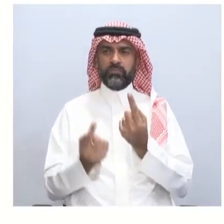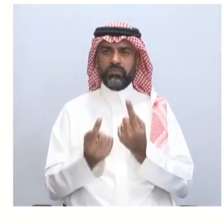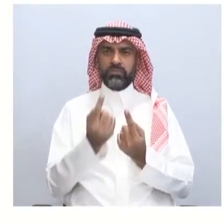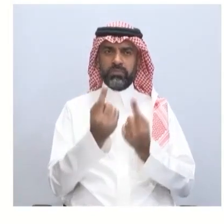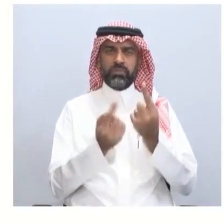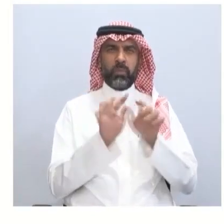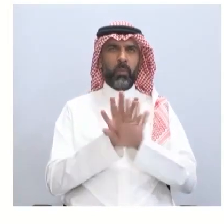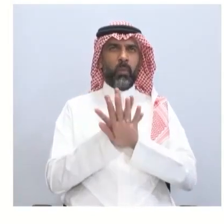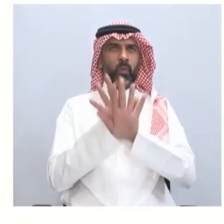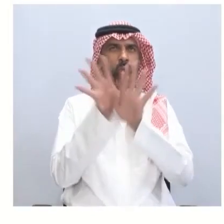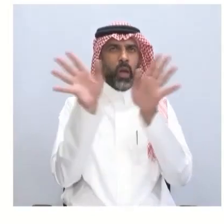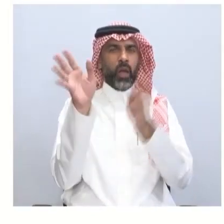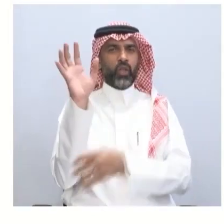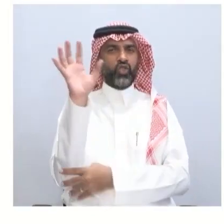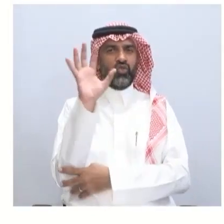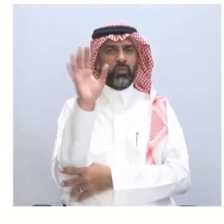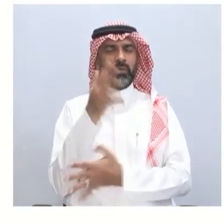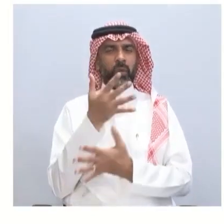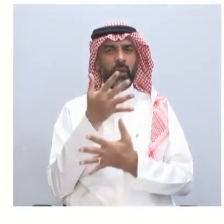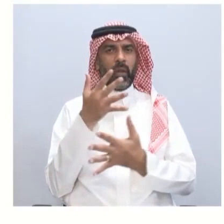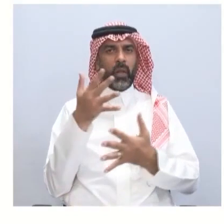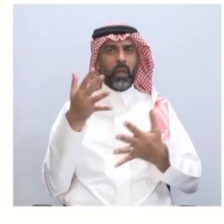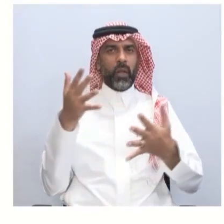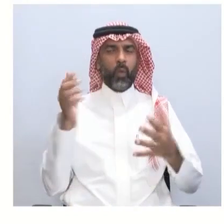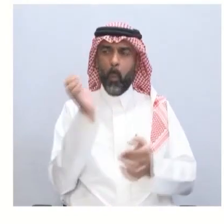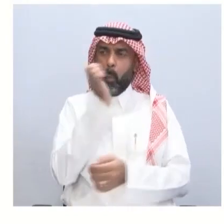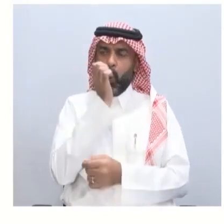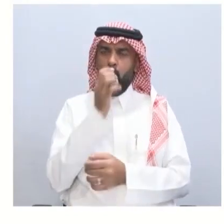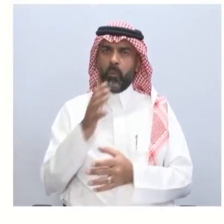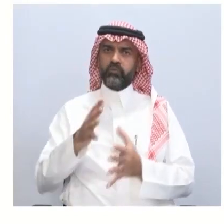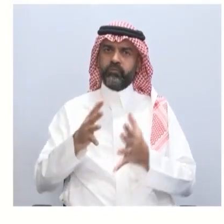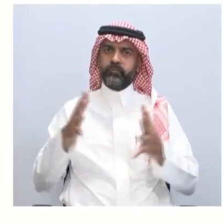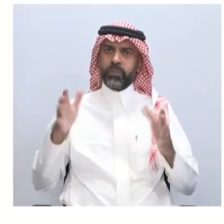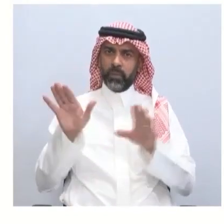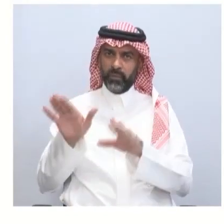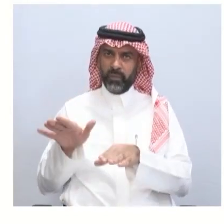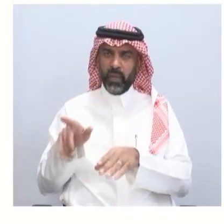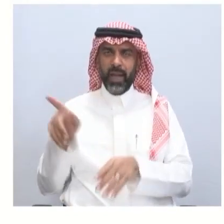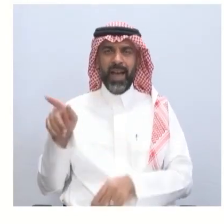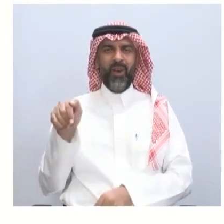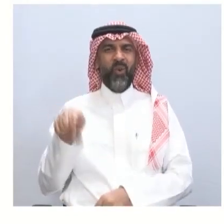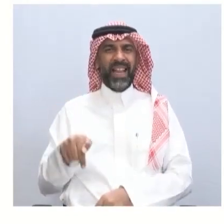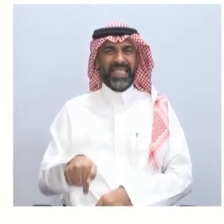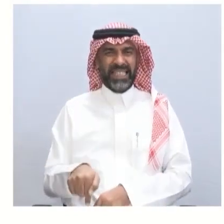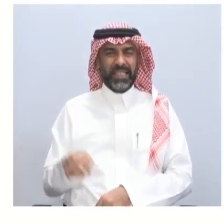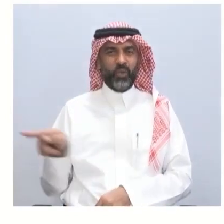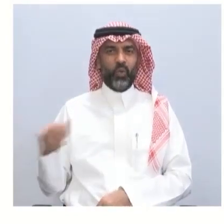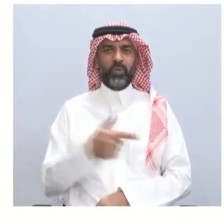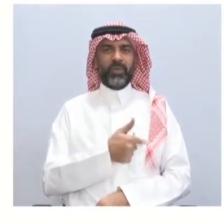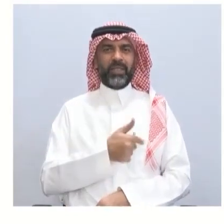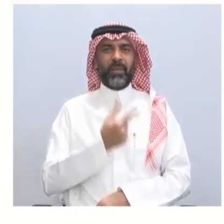والنخيل والزراعه ووفره المياه وهي الرياض